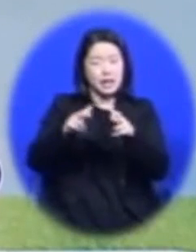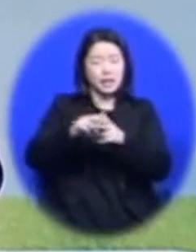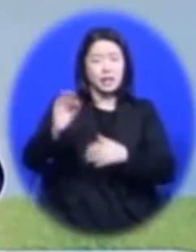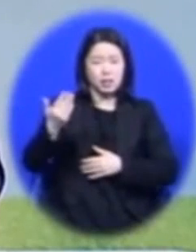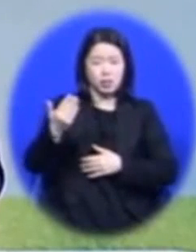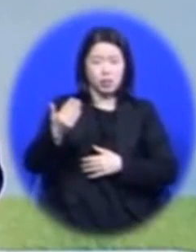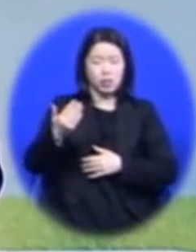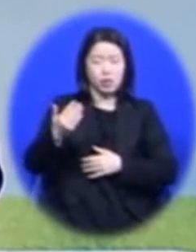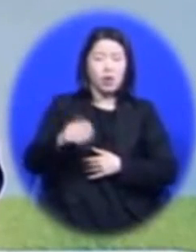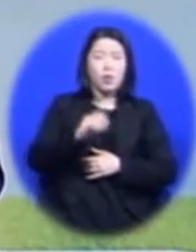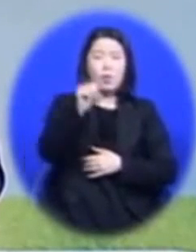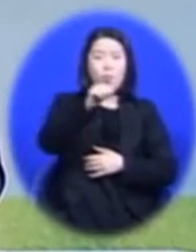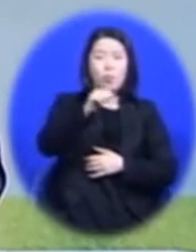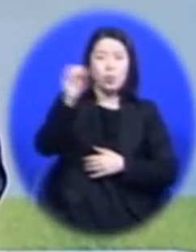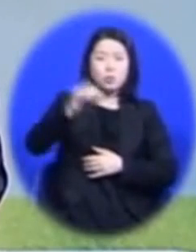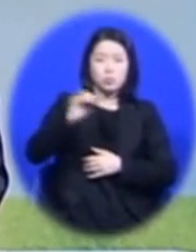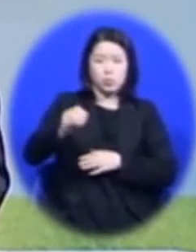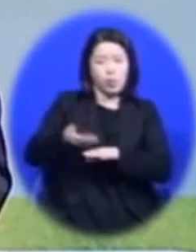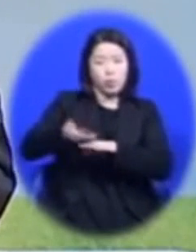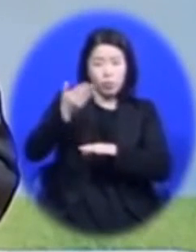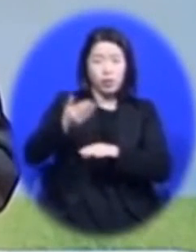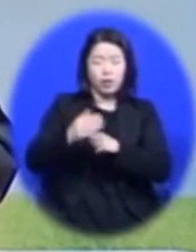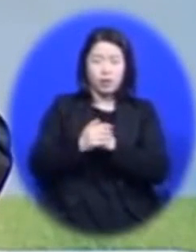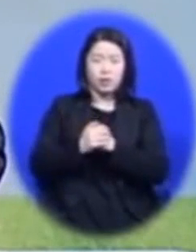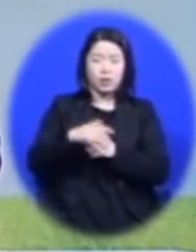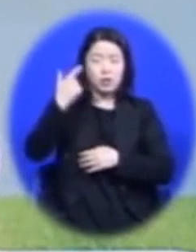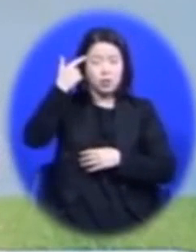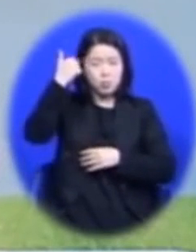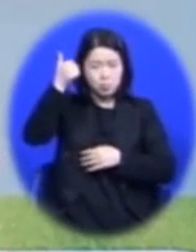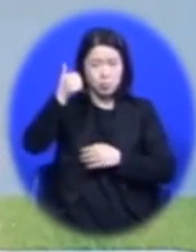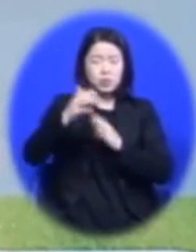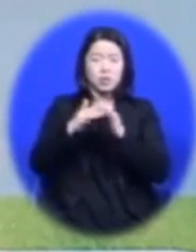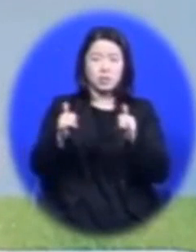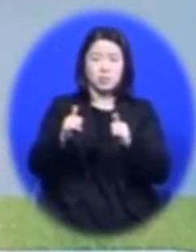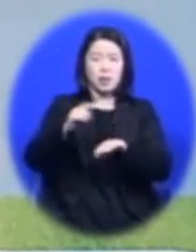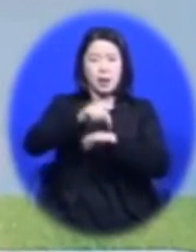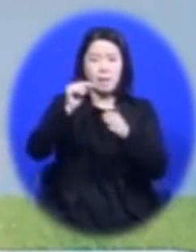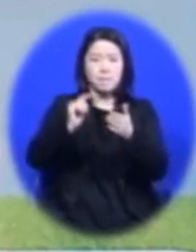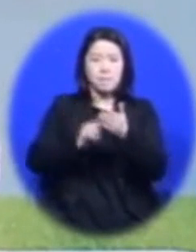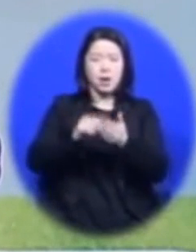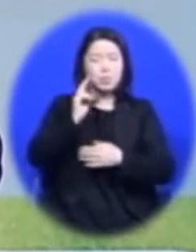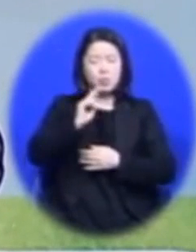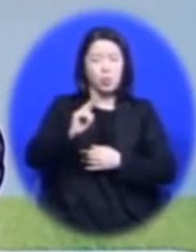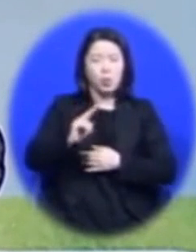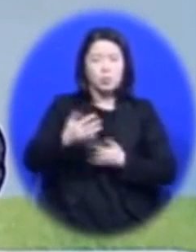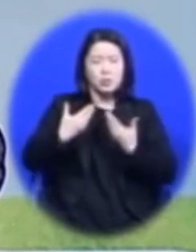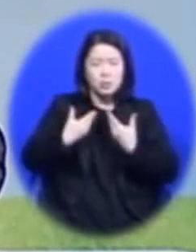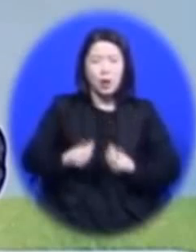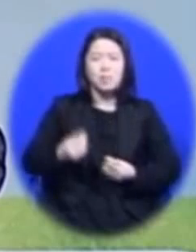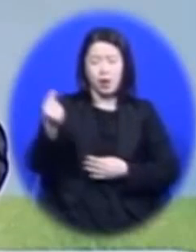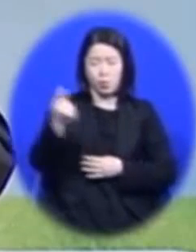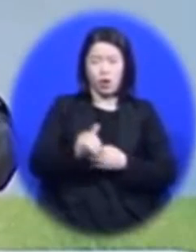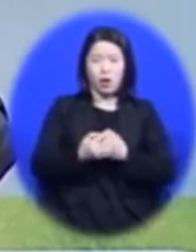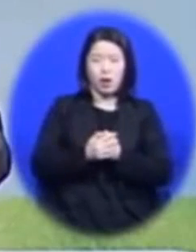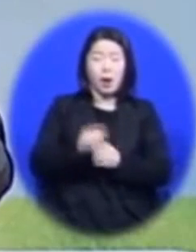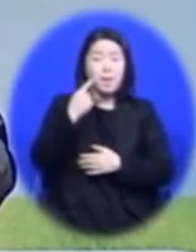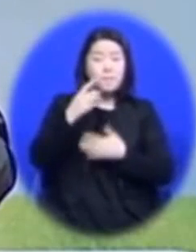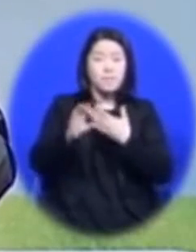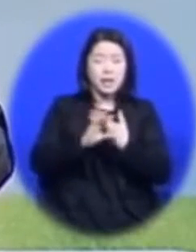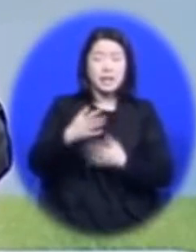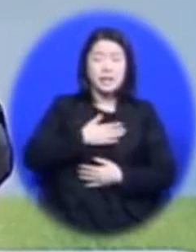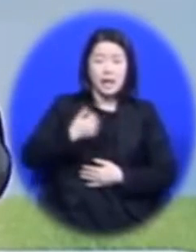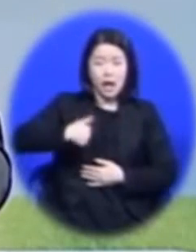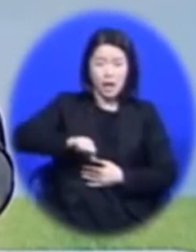확률이 50%가 넘어요. 목사님이 마음에 너무너무 절망이 왔습니다. 만약에 내